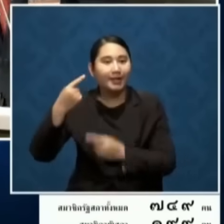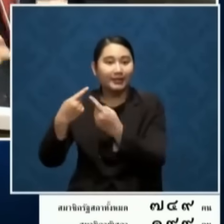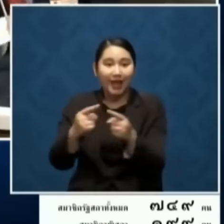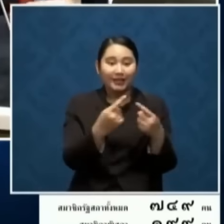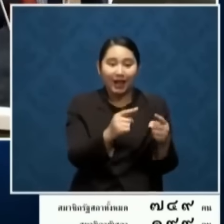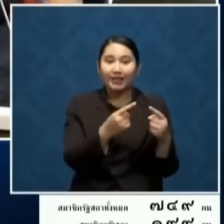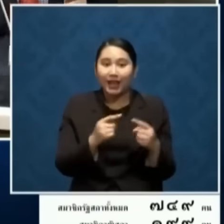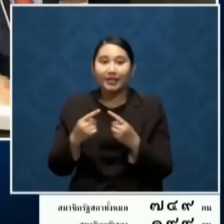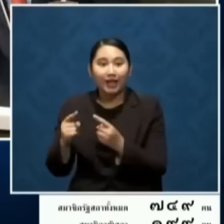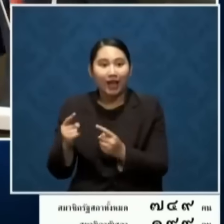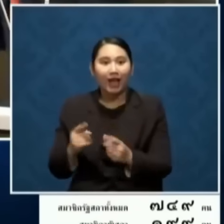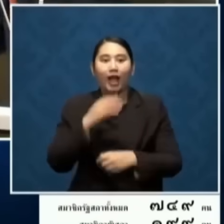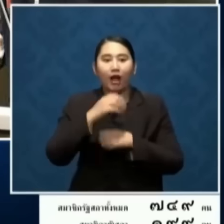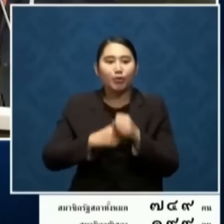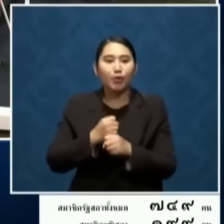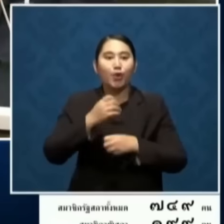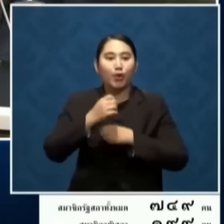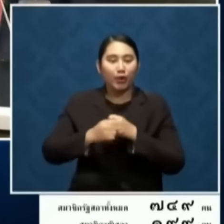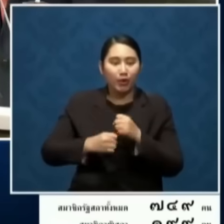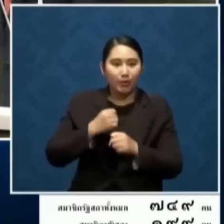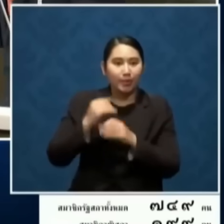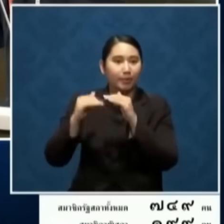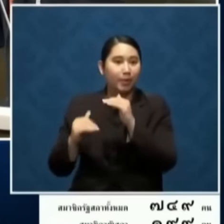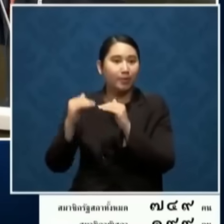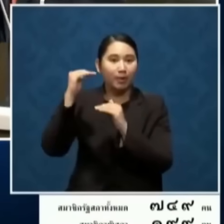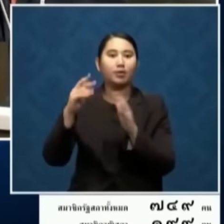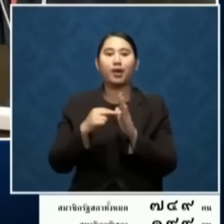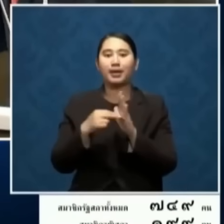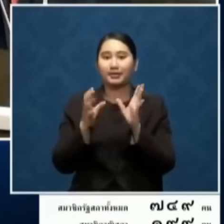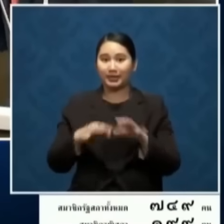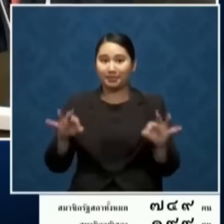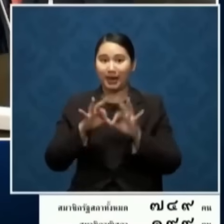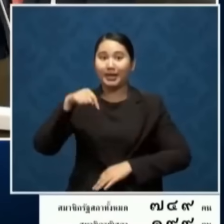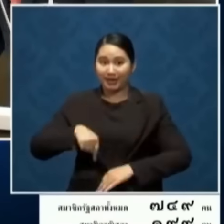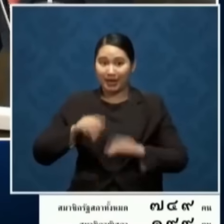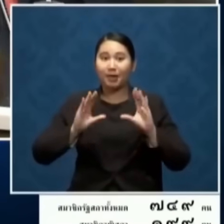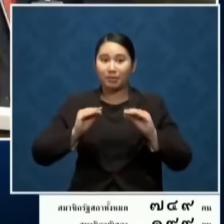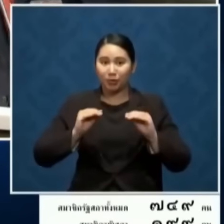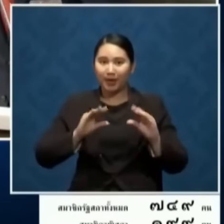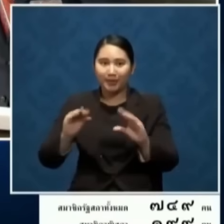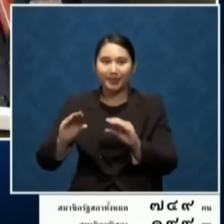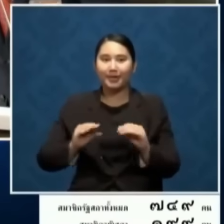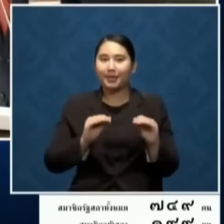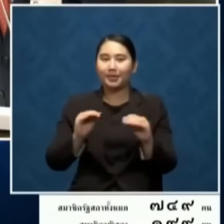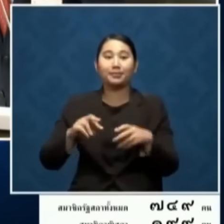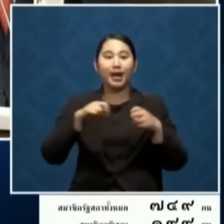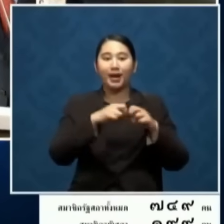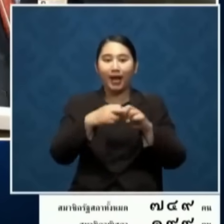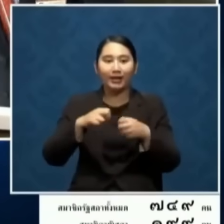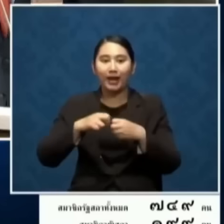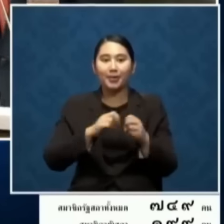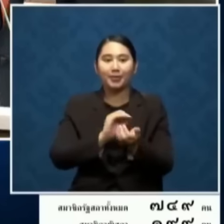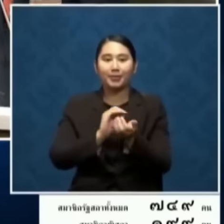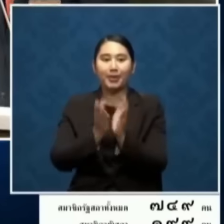รื่องแรกการต่างประเทศเราต้องรีบเลือกนายกเพราะว่าเดือนกันยายนที่จะถึงนี้เนี่ยจะมีการประชุมสหประชาชาติที่นิวยอ